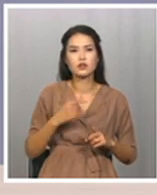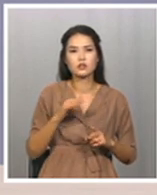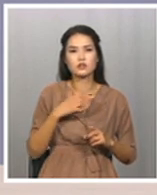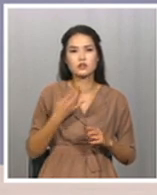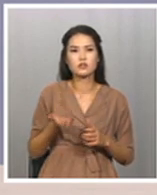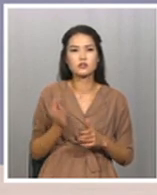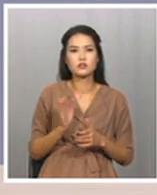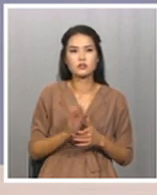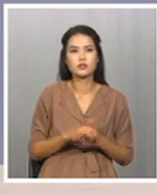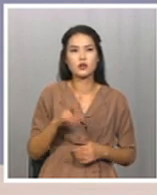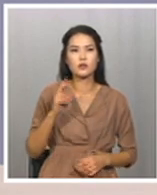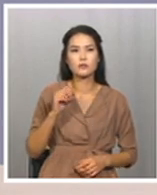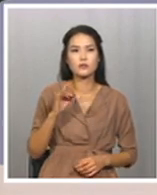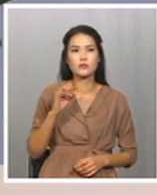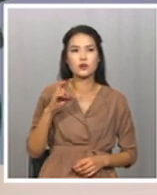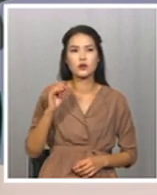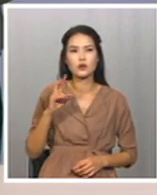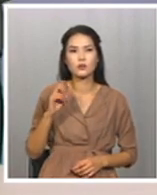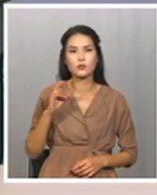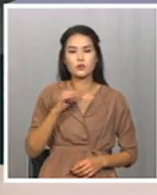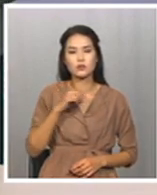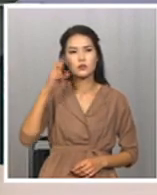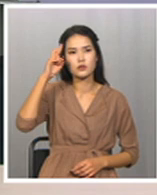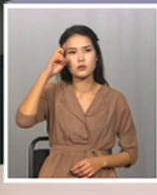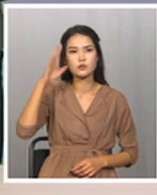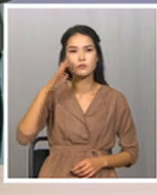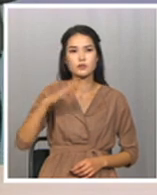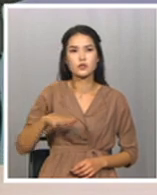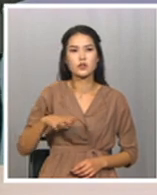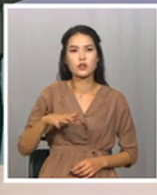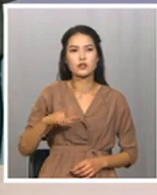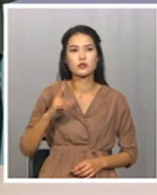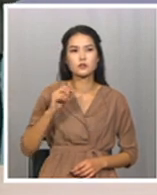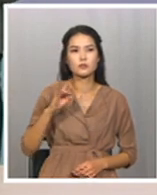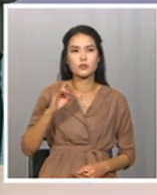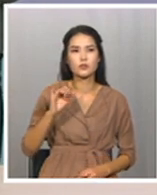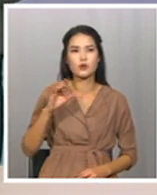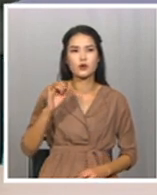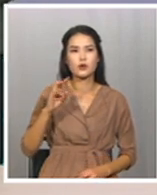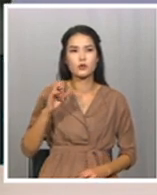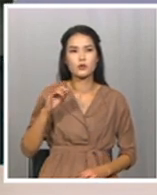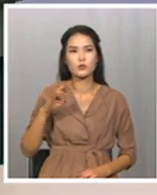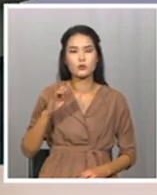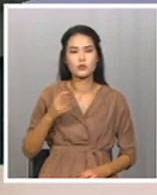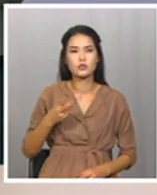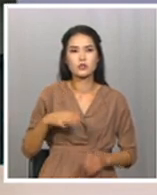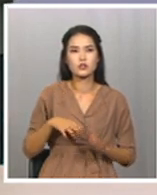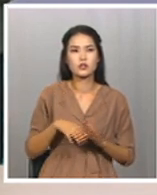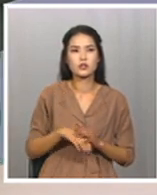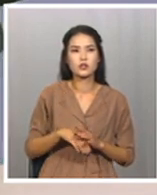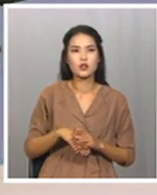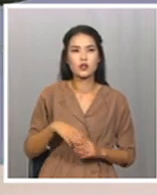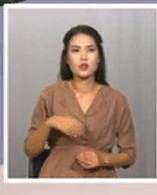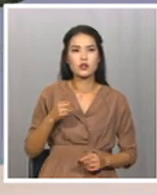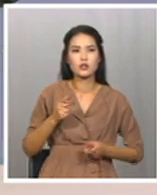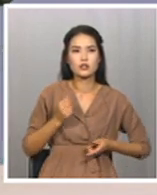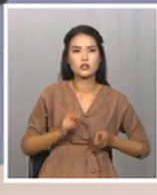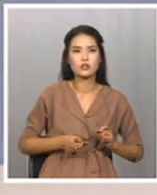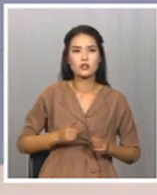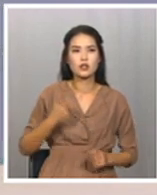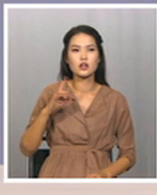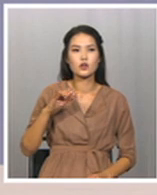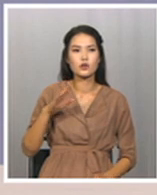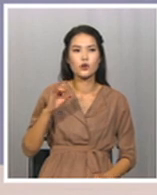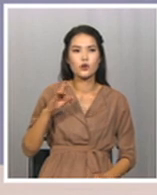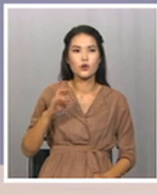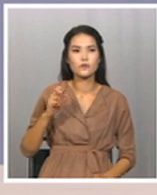познакомиться с творчеством одного из самых популярных писателей современности Бориса Акунина. Борис Акунин, настоящее имя Григорий